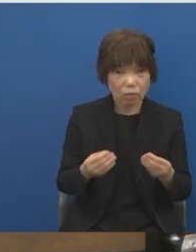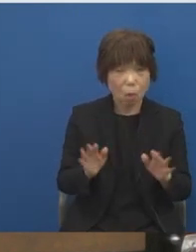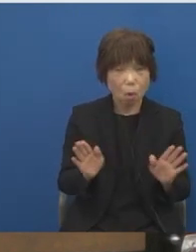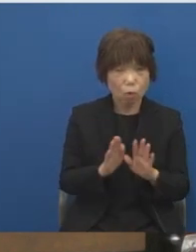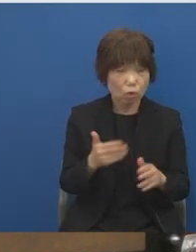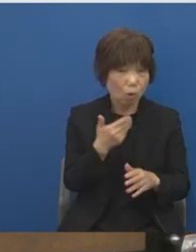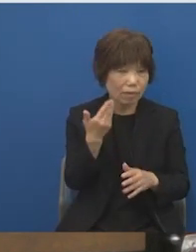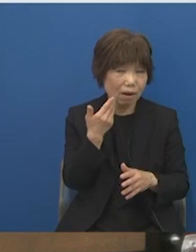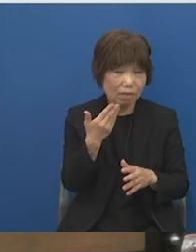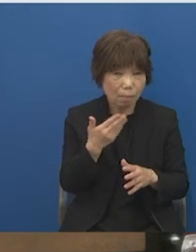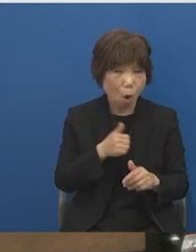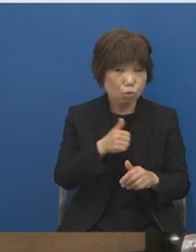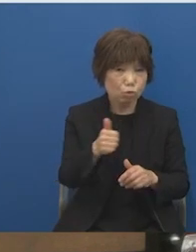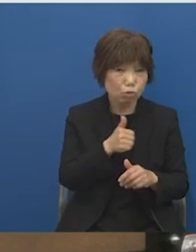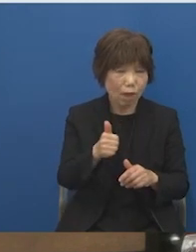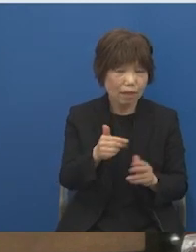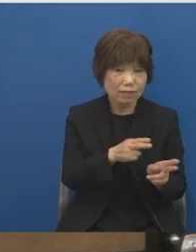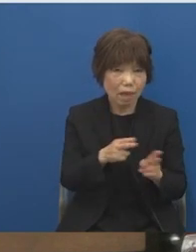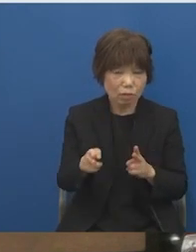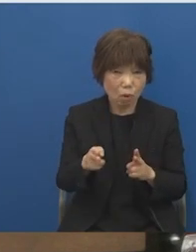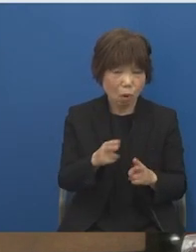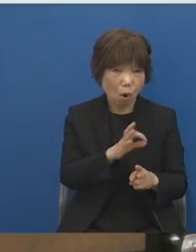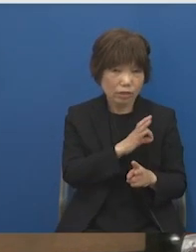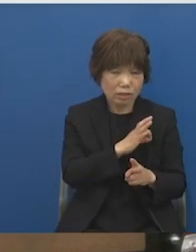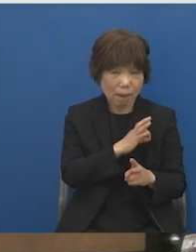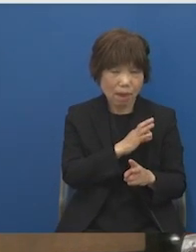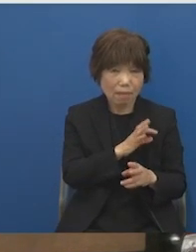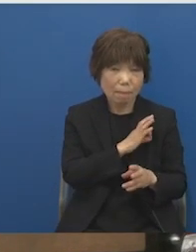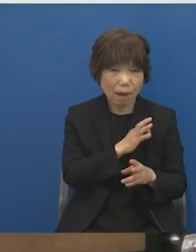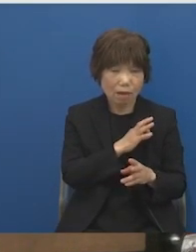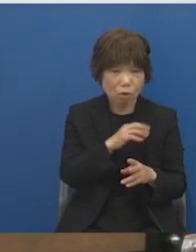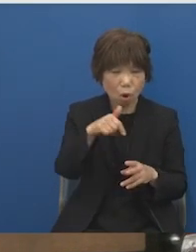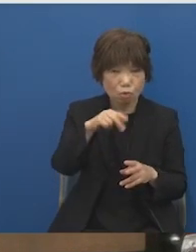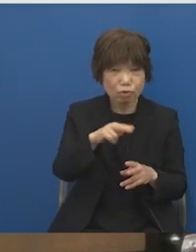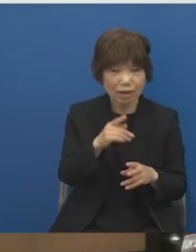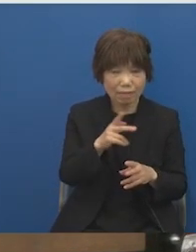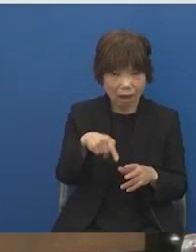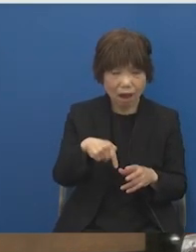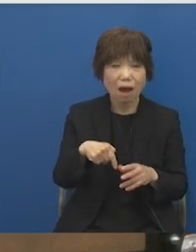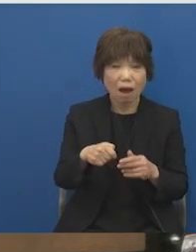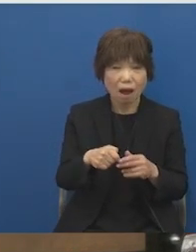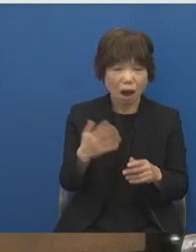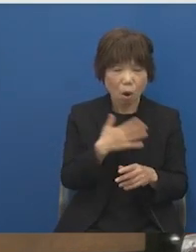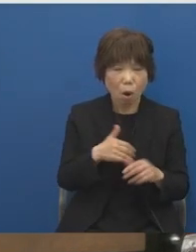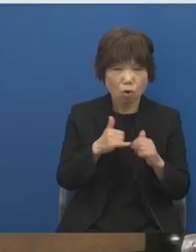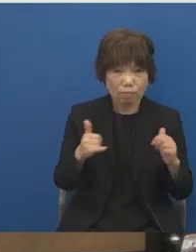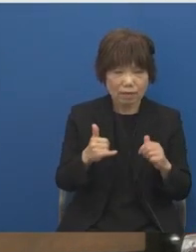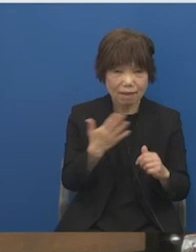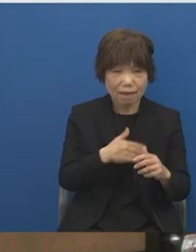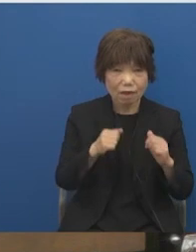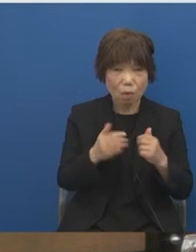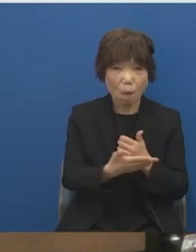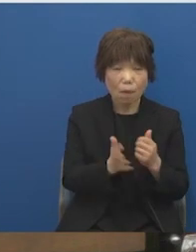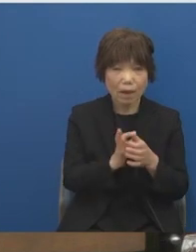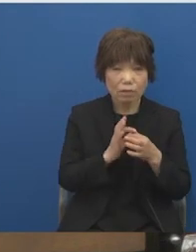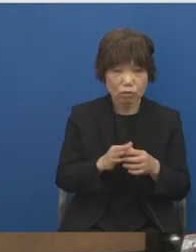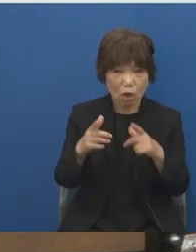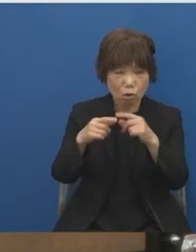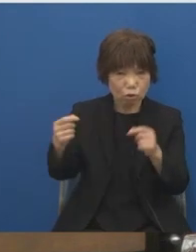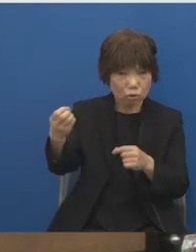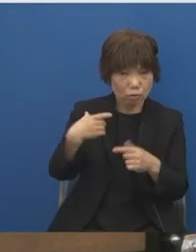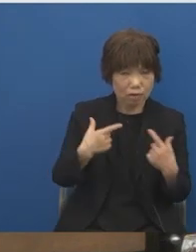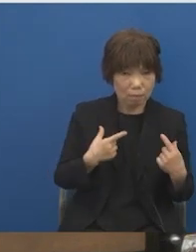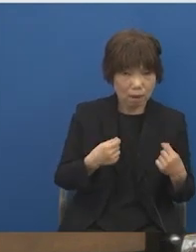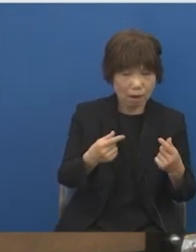誰でも通園制度、氏名の振り仮名法制化、国民健康保険について、国言いなりでは取り返しのつか